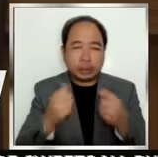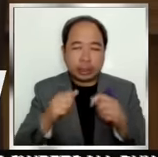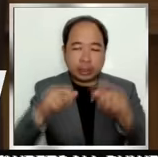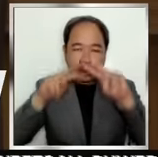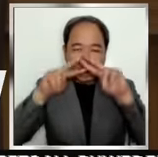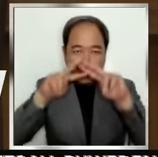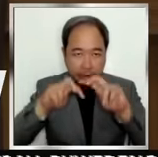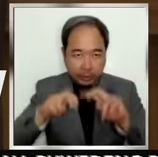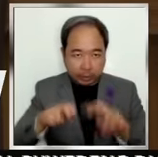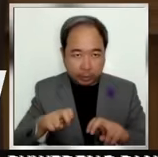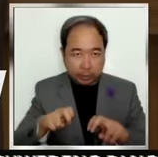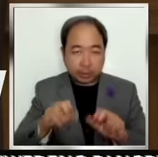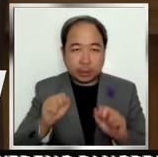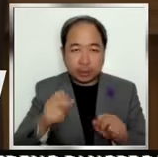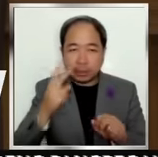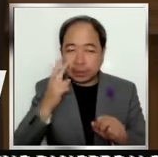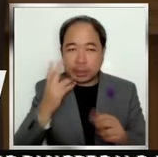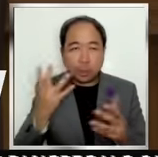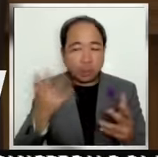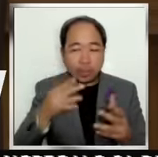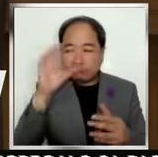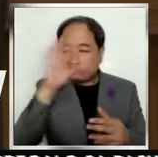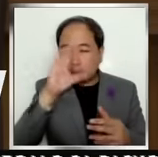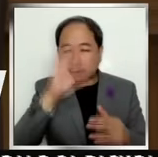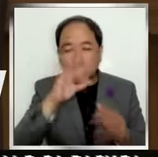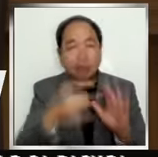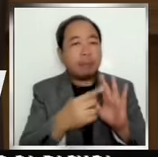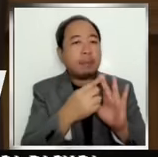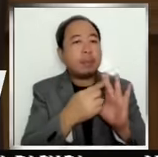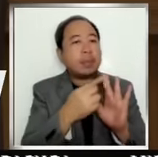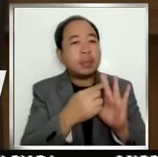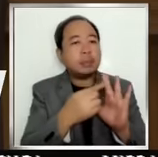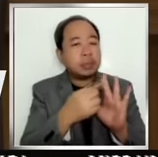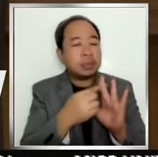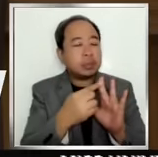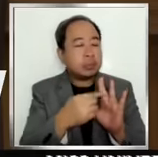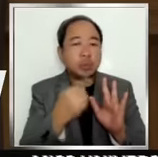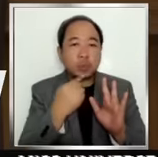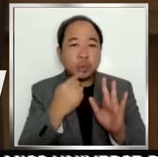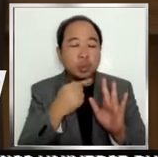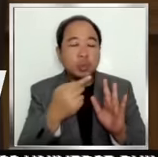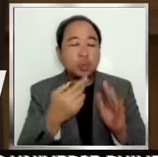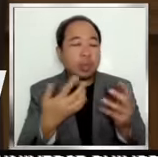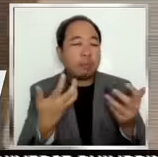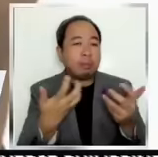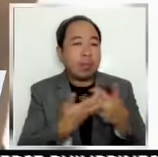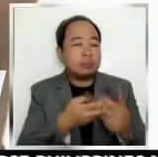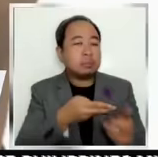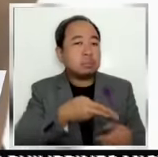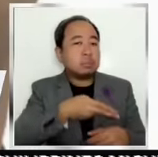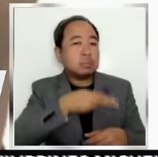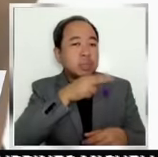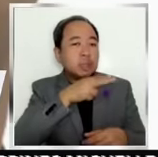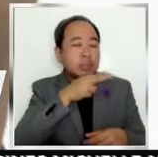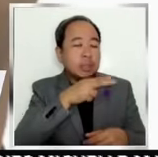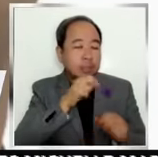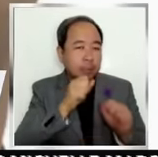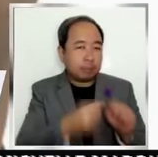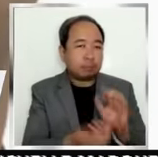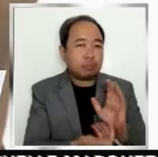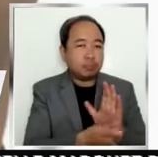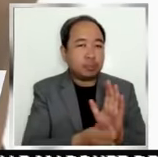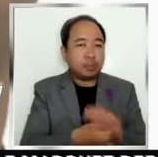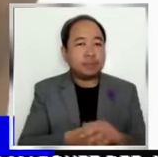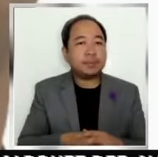lift ng fingerprints doon para i-match doon sa mga nasampahan nating mga suspects nauna ng sinampahan ng